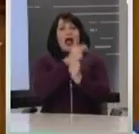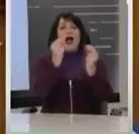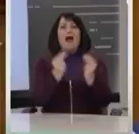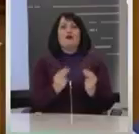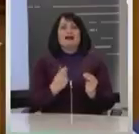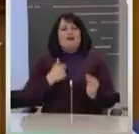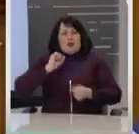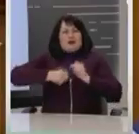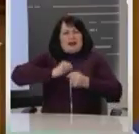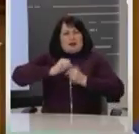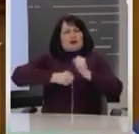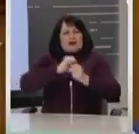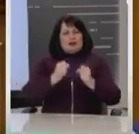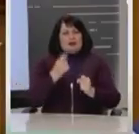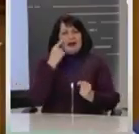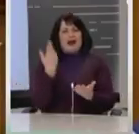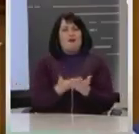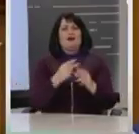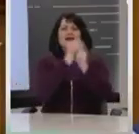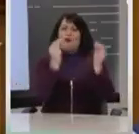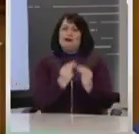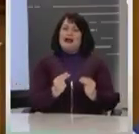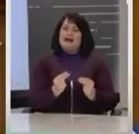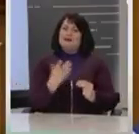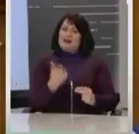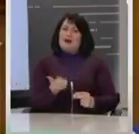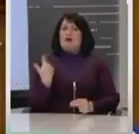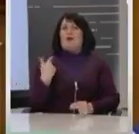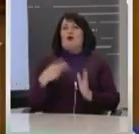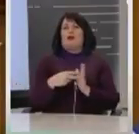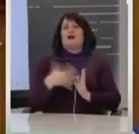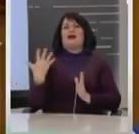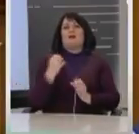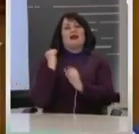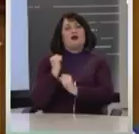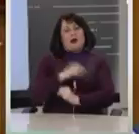των προσπαθειών που έχουμε καταβάλει από το Γενάρη του 2015.